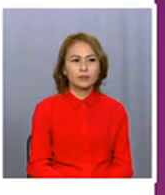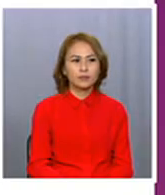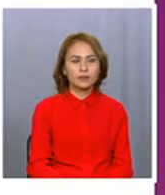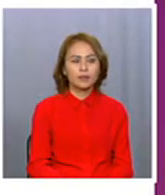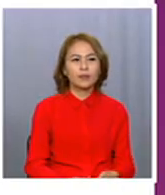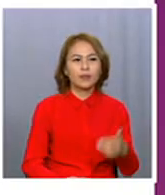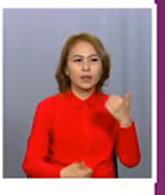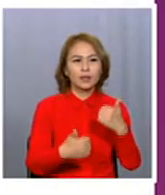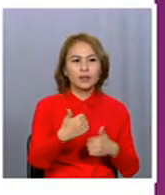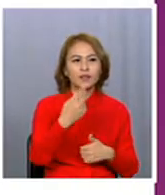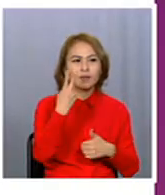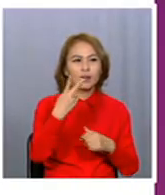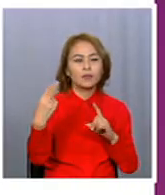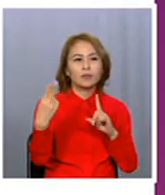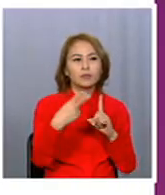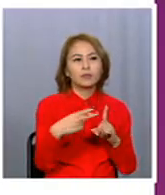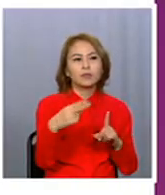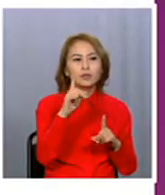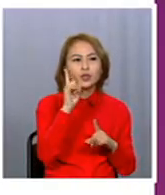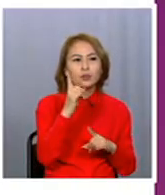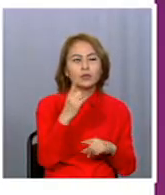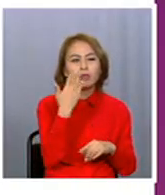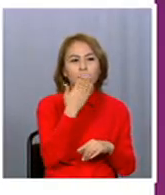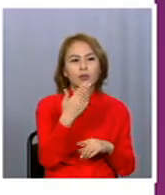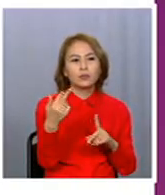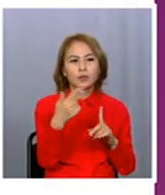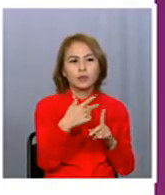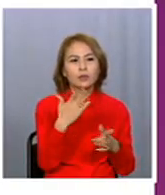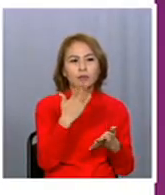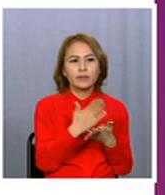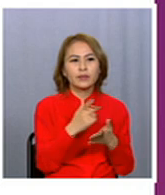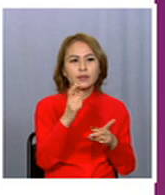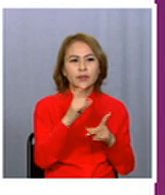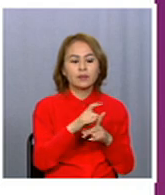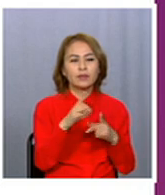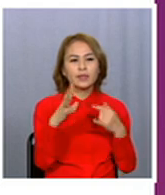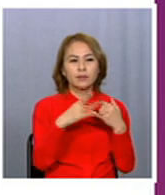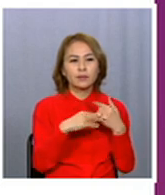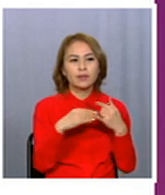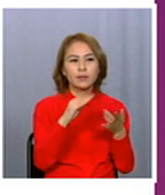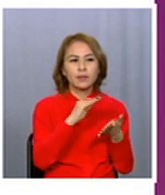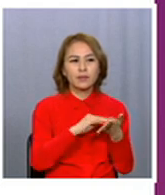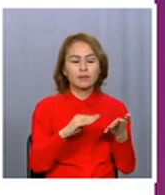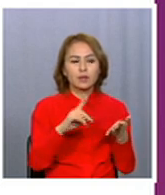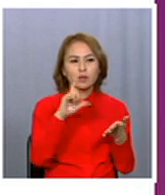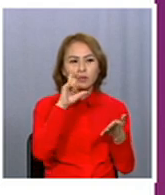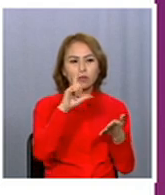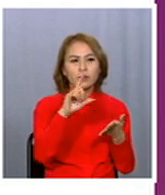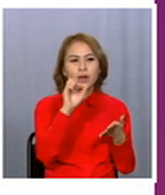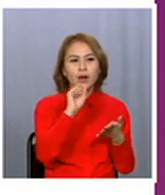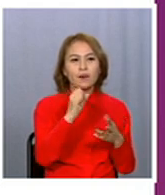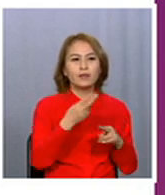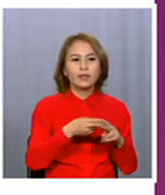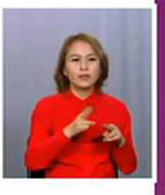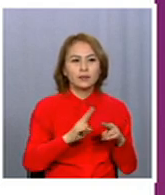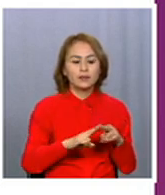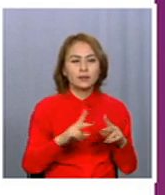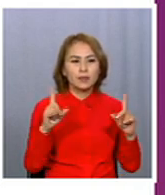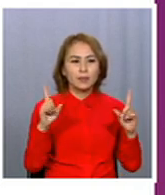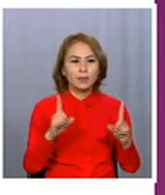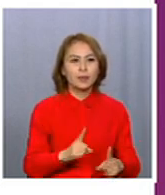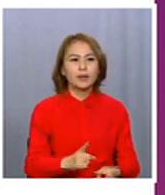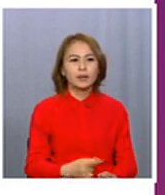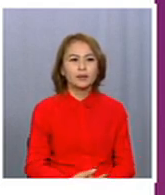Сравните 2 предложения. Почему в одном предложении слово «Земля» написано с большой буквы, а во